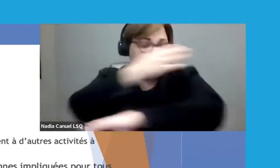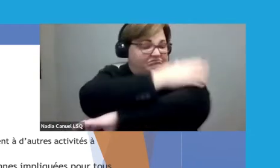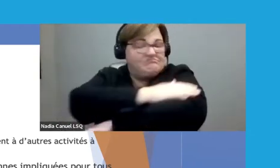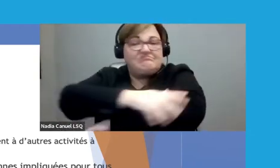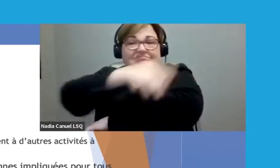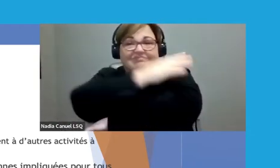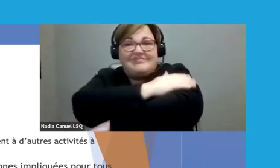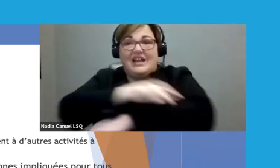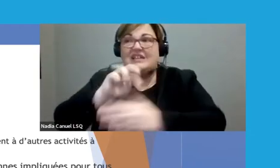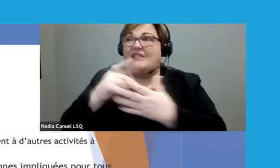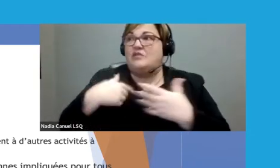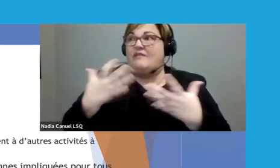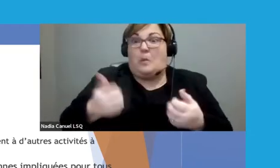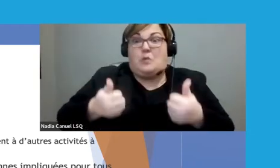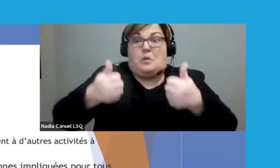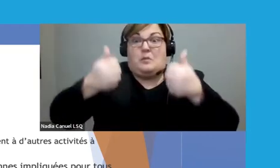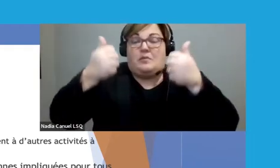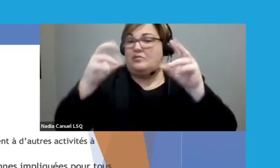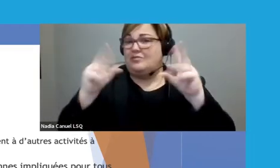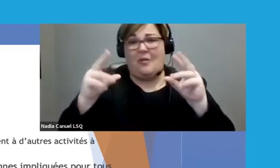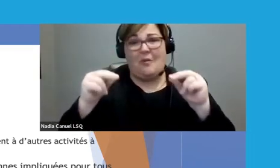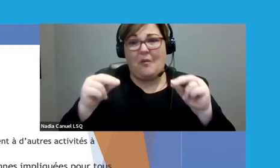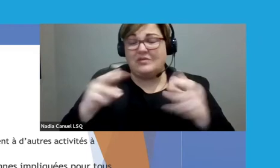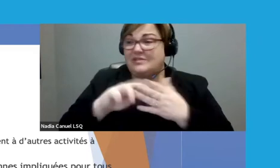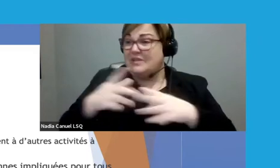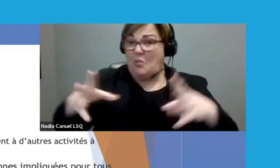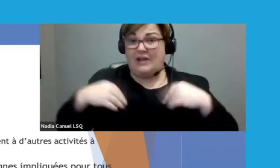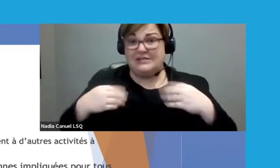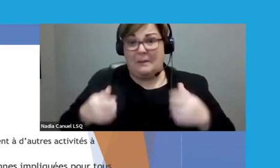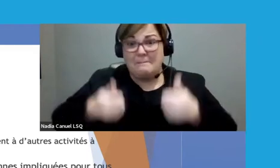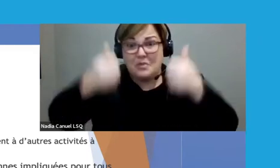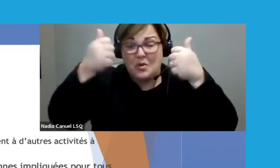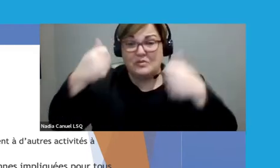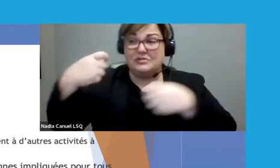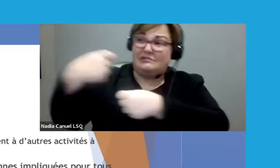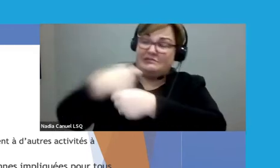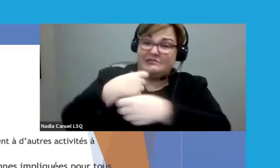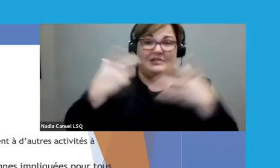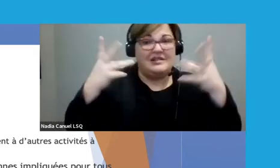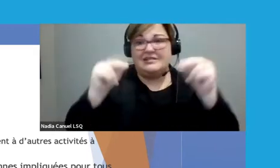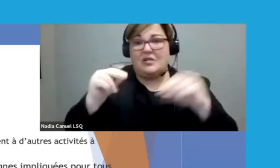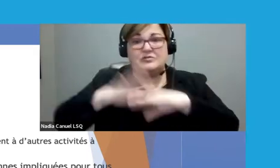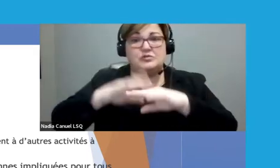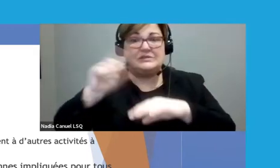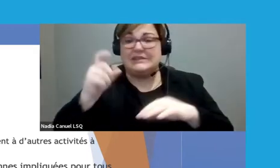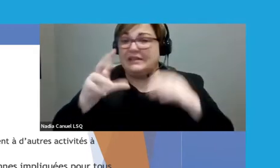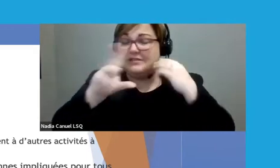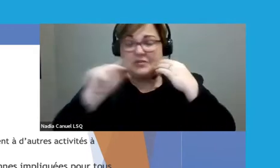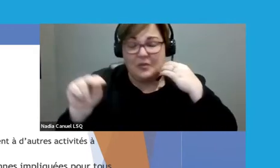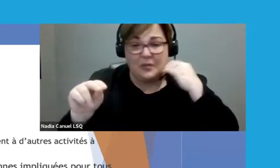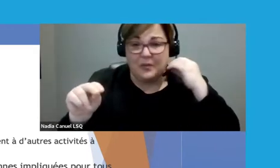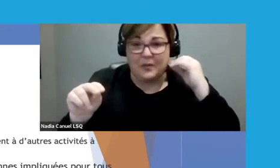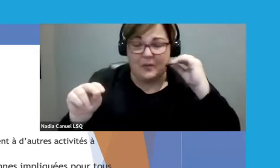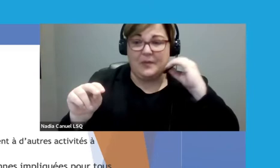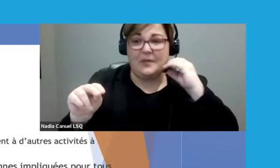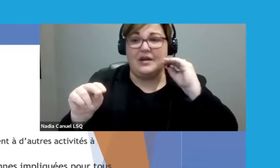veut plus ou qu'on veut accepter plus dans plus de gestes à caractère sexuel. On peut dire non à